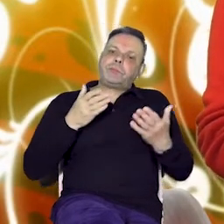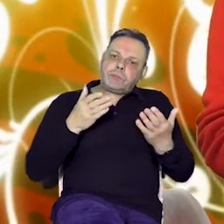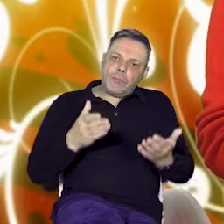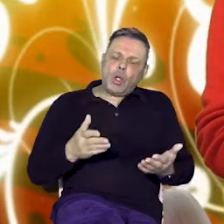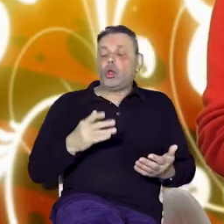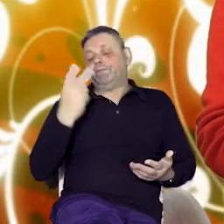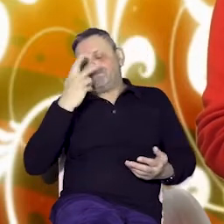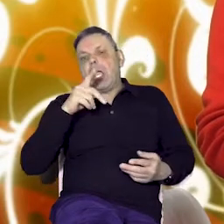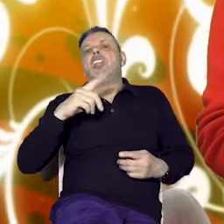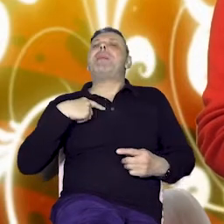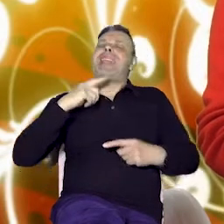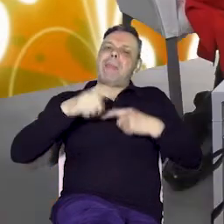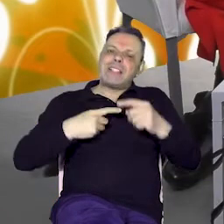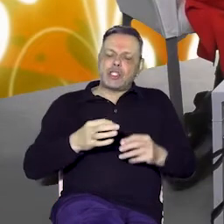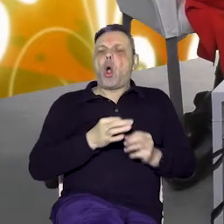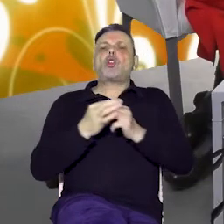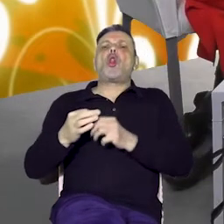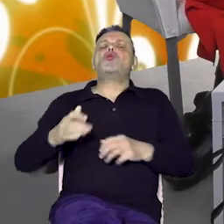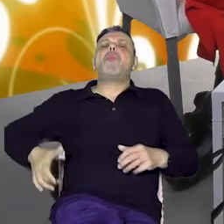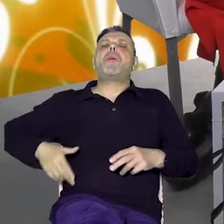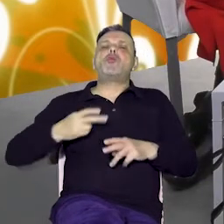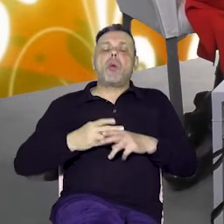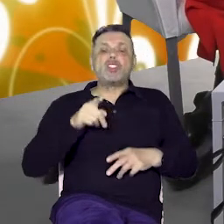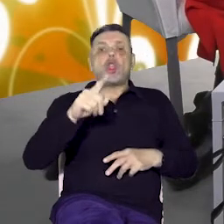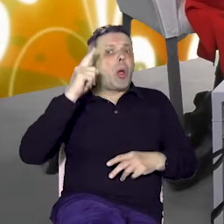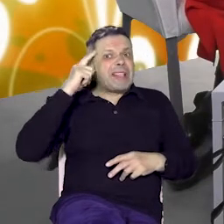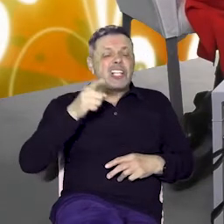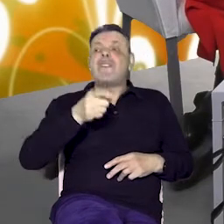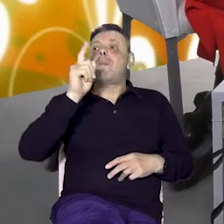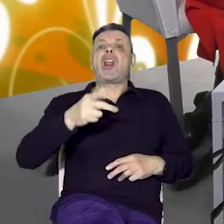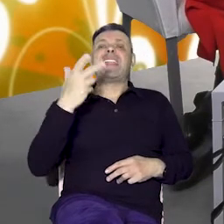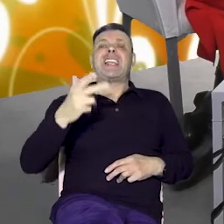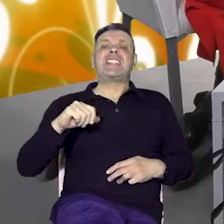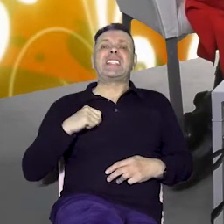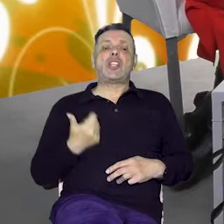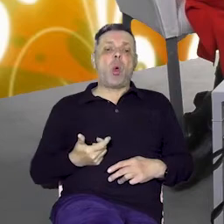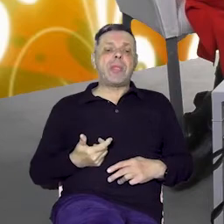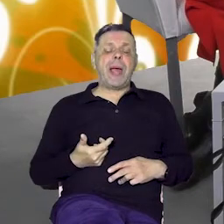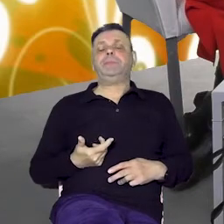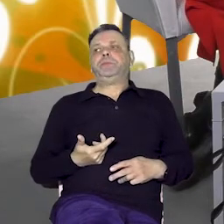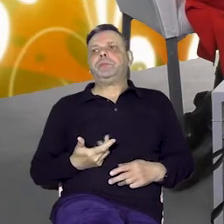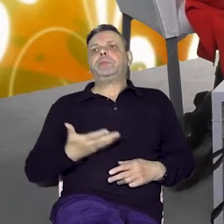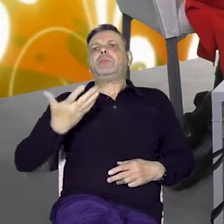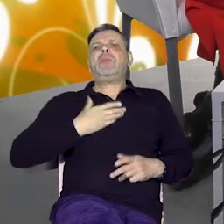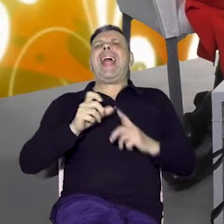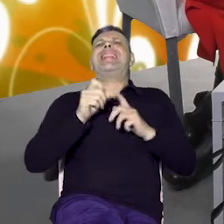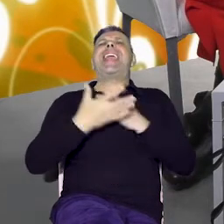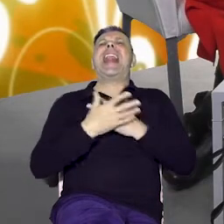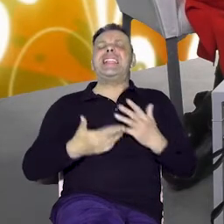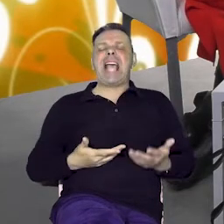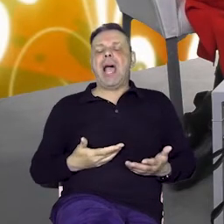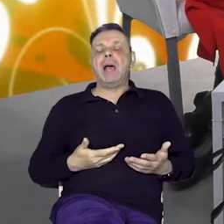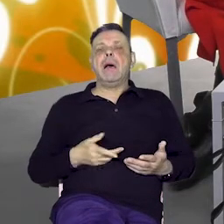genetskom nasljeđu kroničnu bubrežnu bolest, ne znači da morate sa 30 godina završiti na dijalizi, nego to sve možete